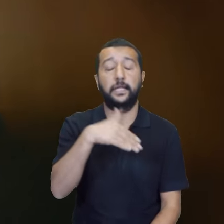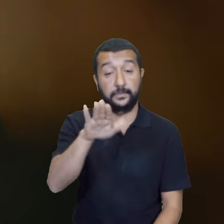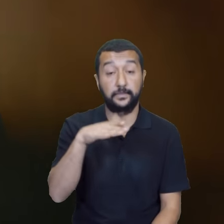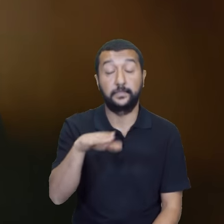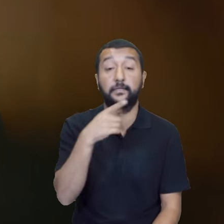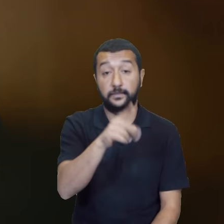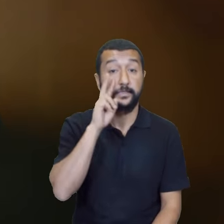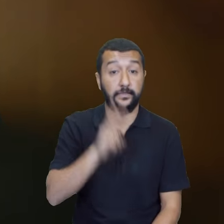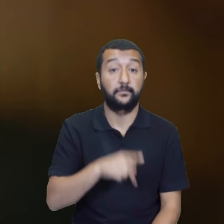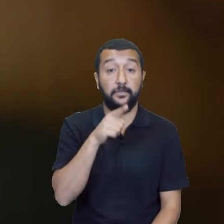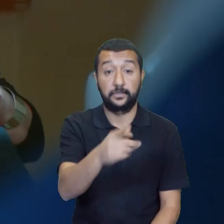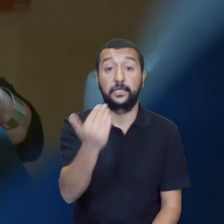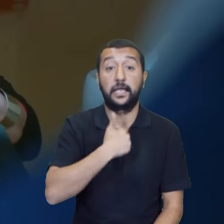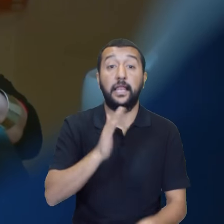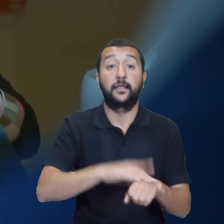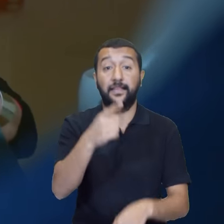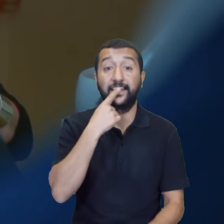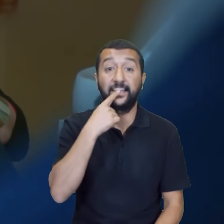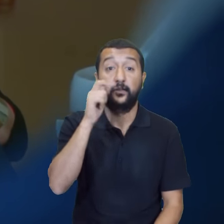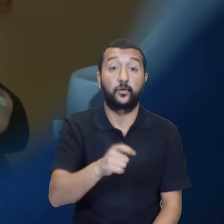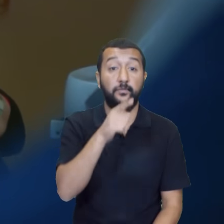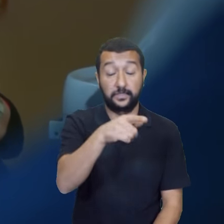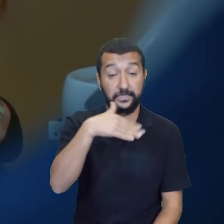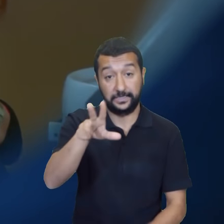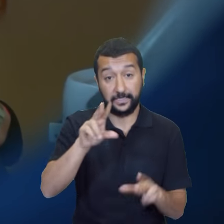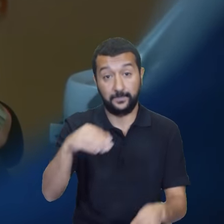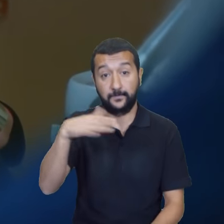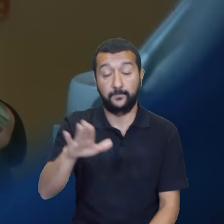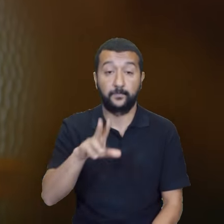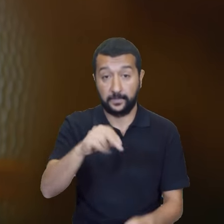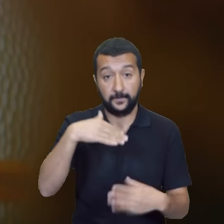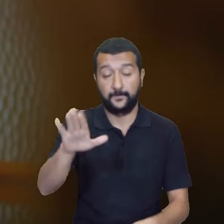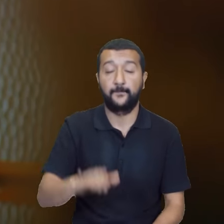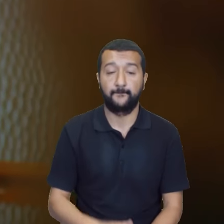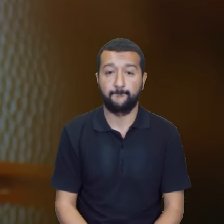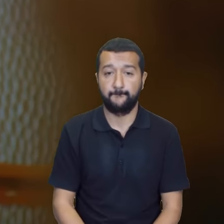hadi. Vallahi buraya gelmeye kalkma. Dişlerini oyarım Şener. Yat hadi. Yat.